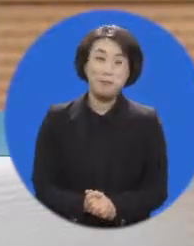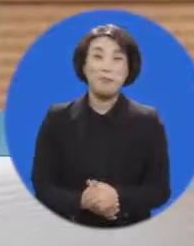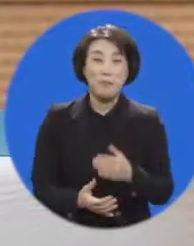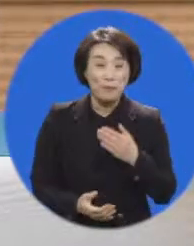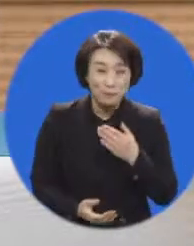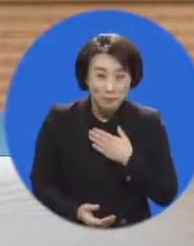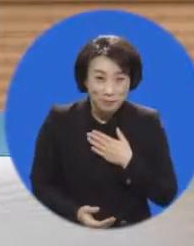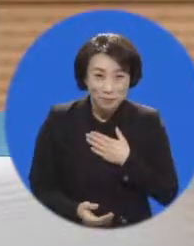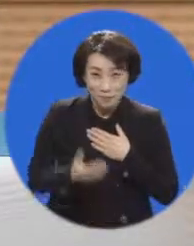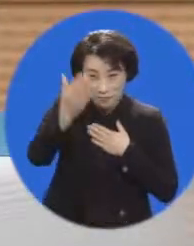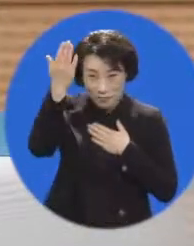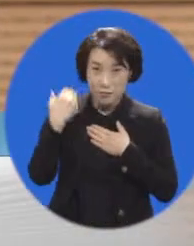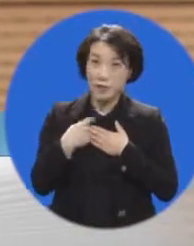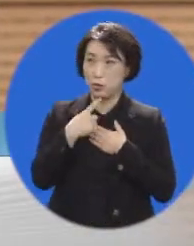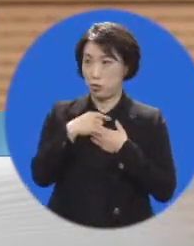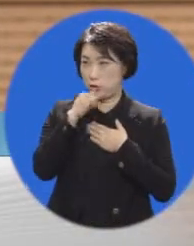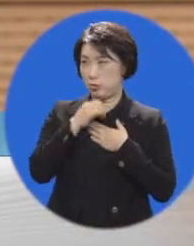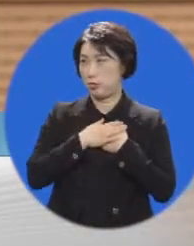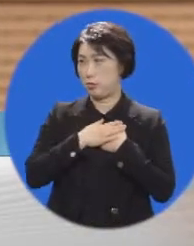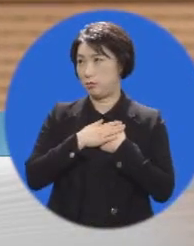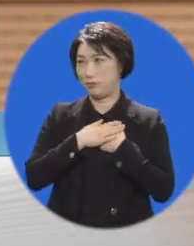저는 그 전에 그런 일이 한번 있었죠.